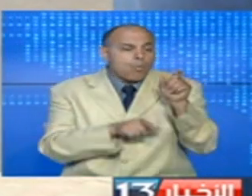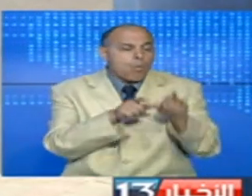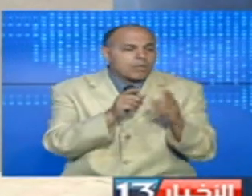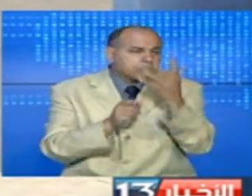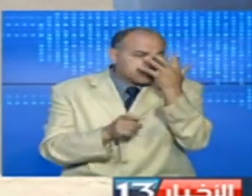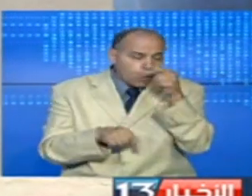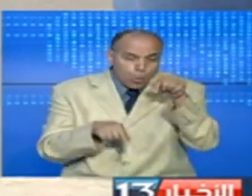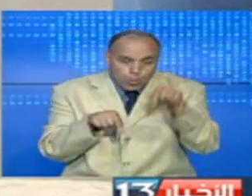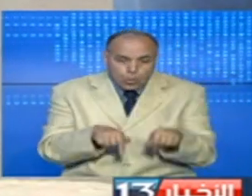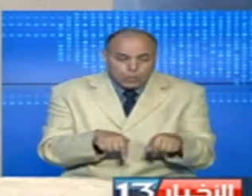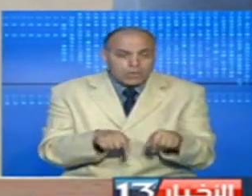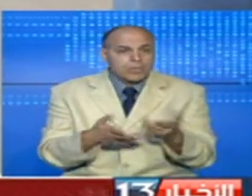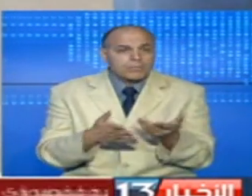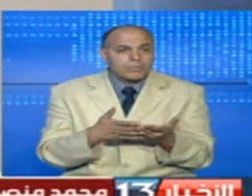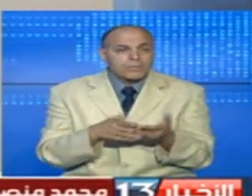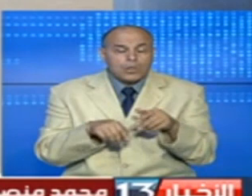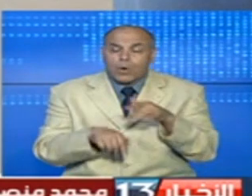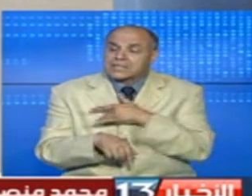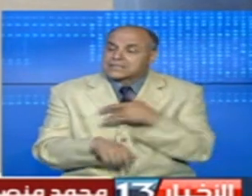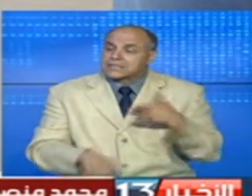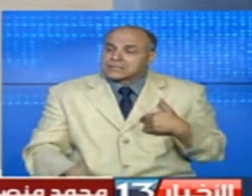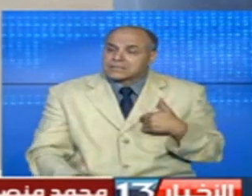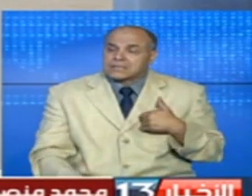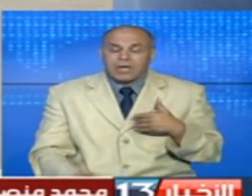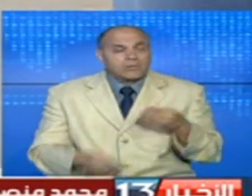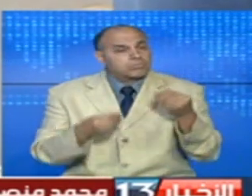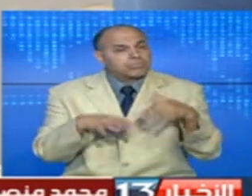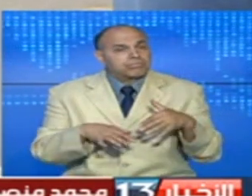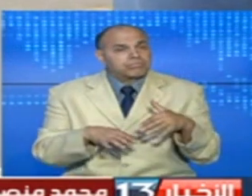اليوم الوضع الصحي